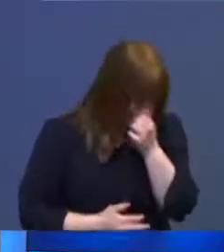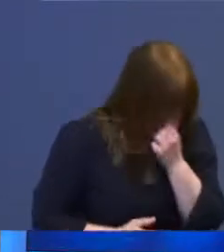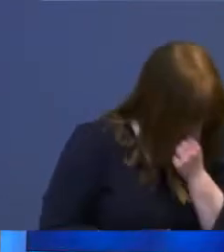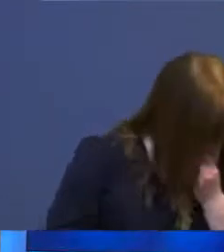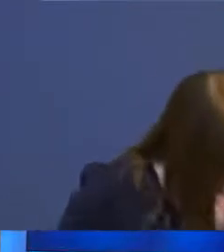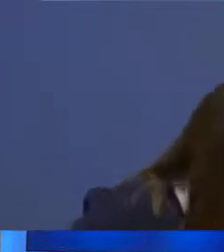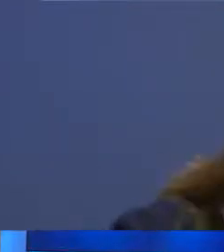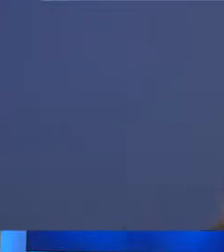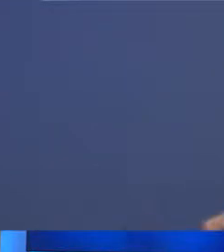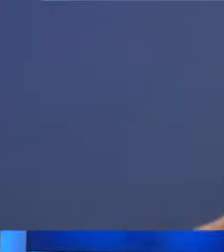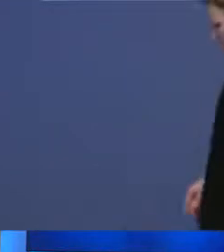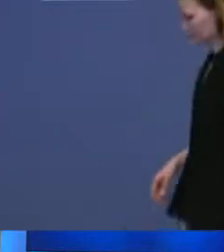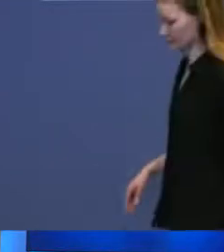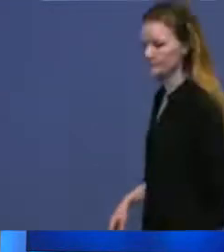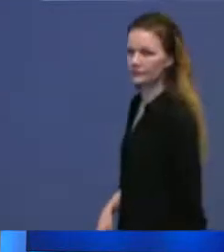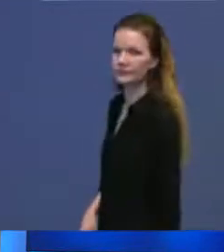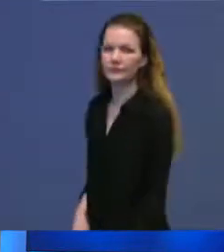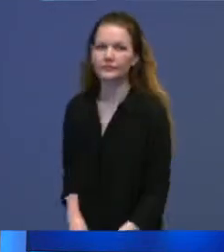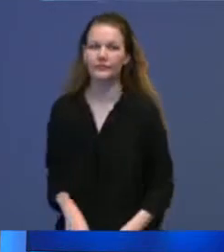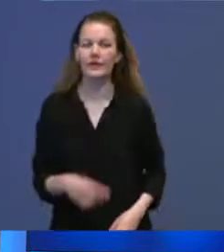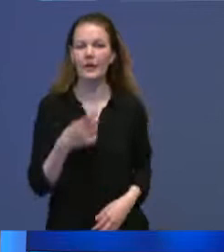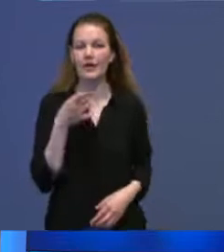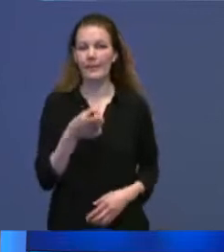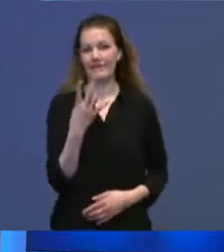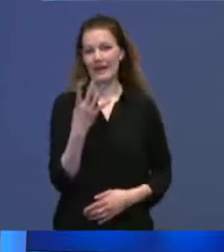og deretter NTV.